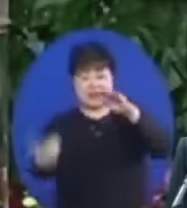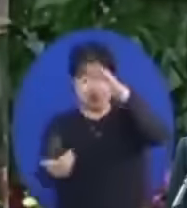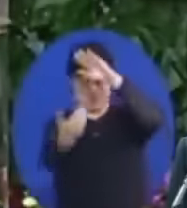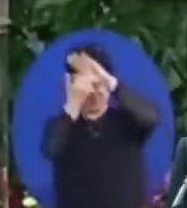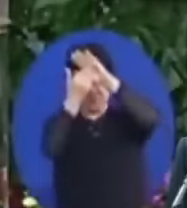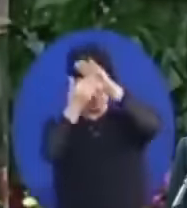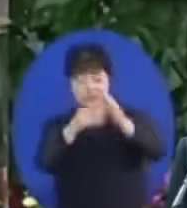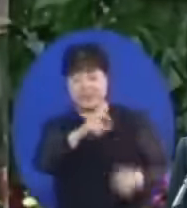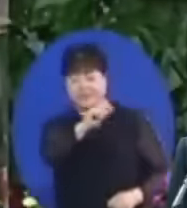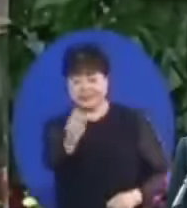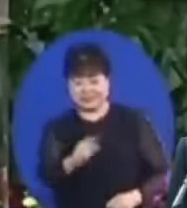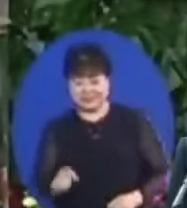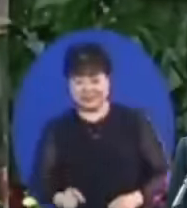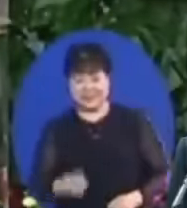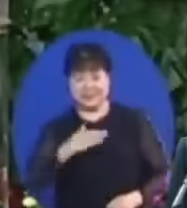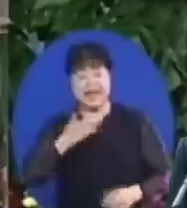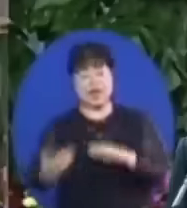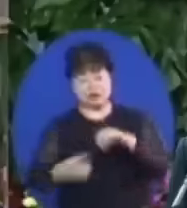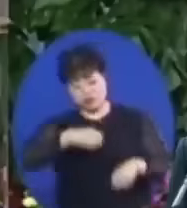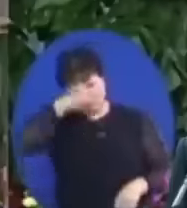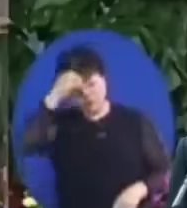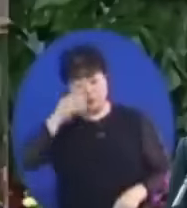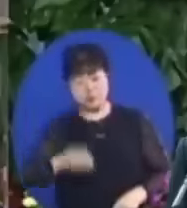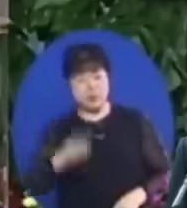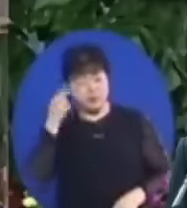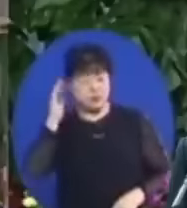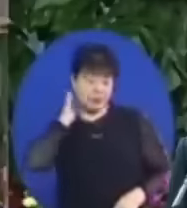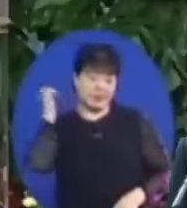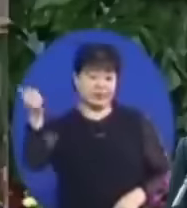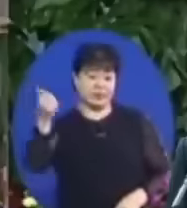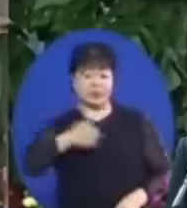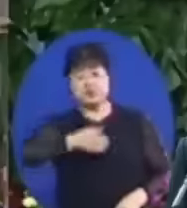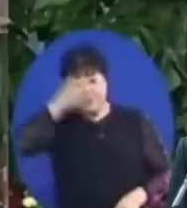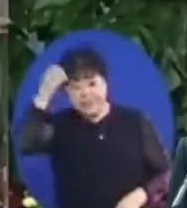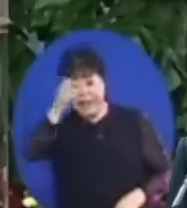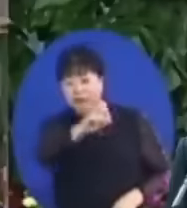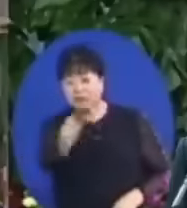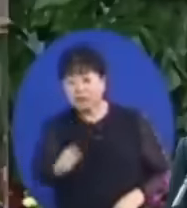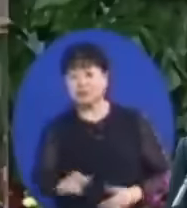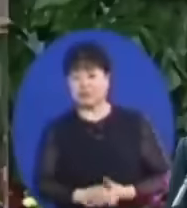꿈이라는 주제로 글을 쓰면서 나의 꿈은 미국 대통령이 되는 것이라고 말했었습니다.